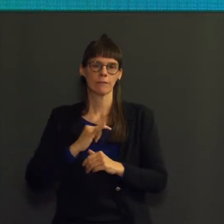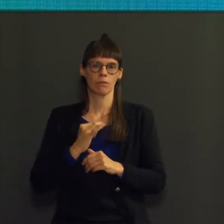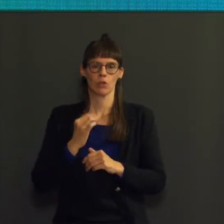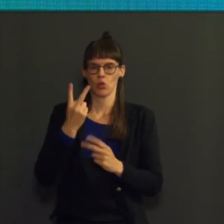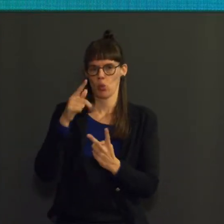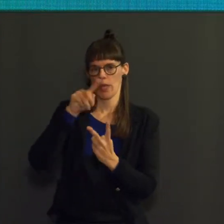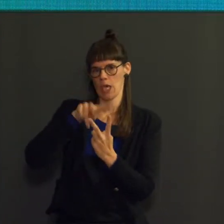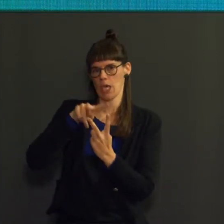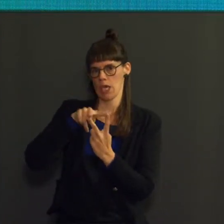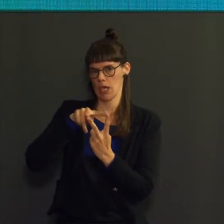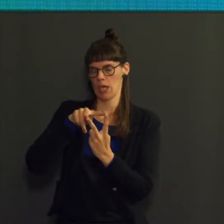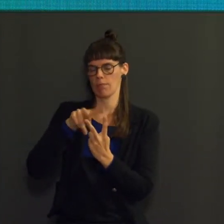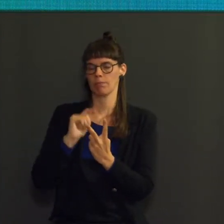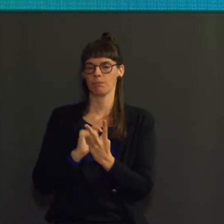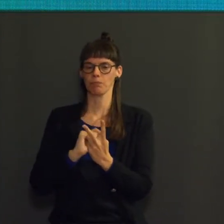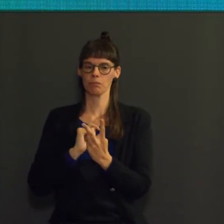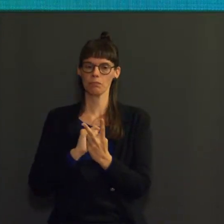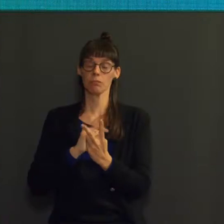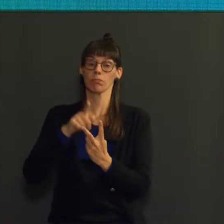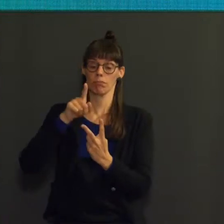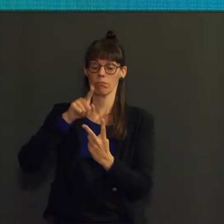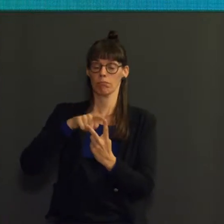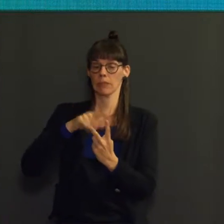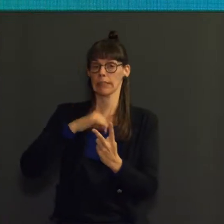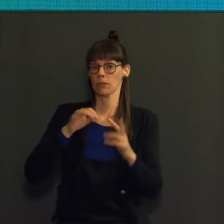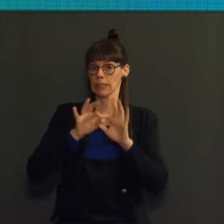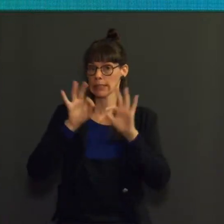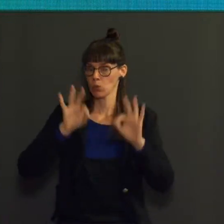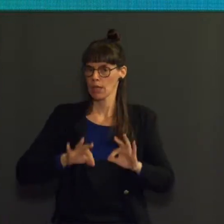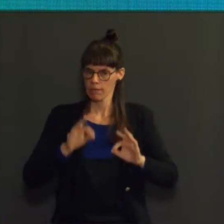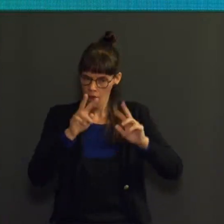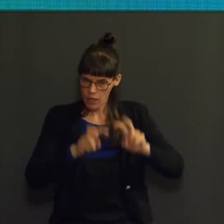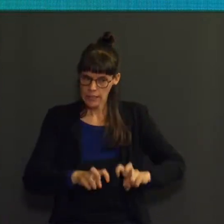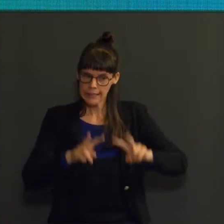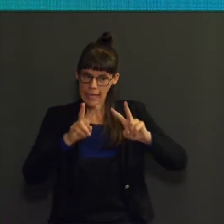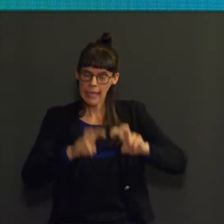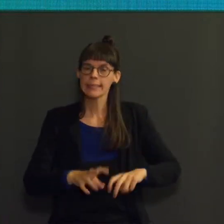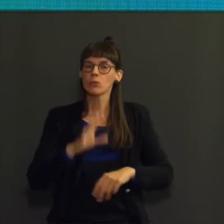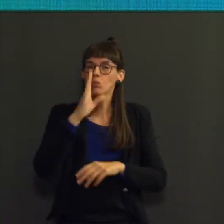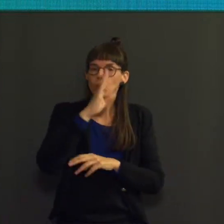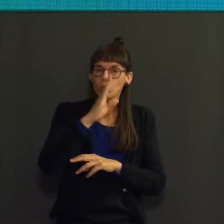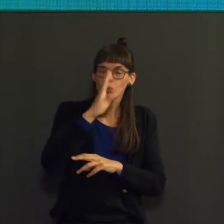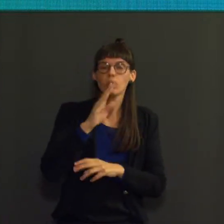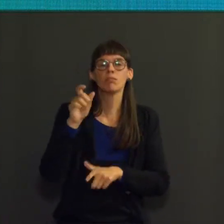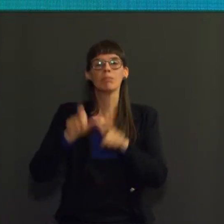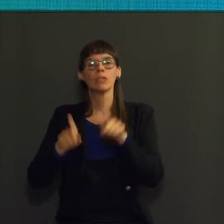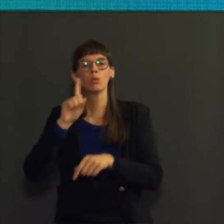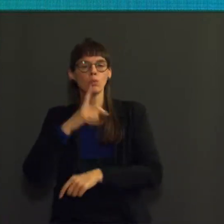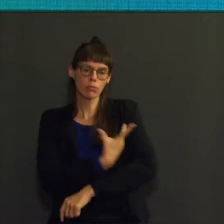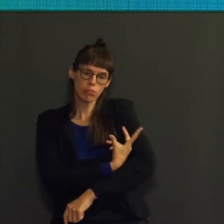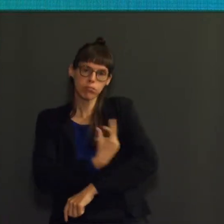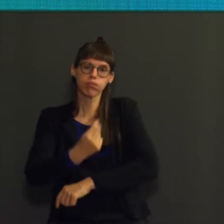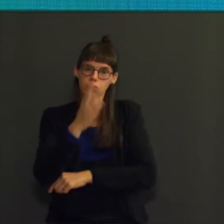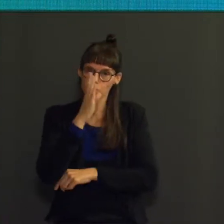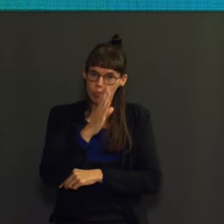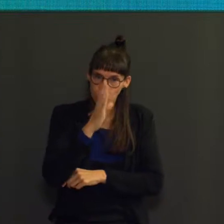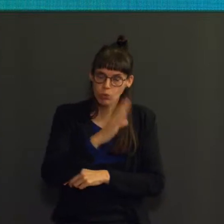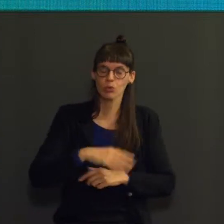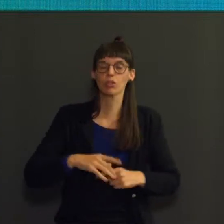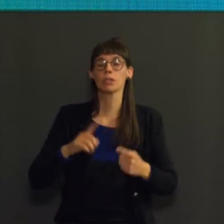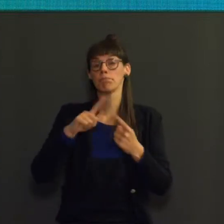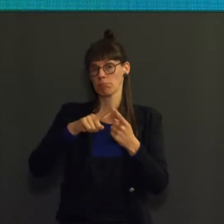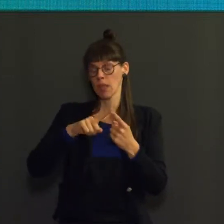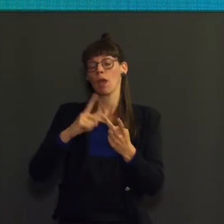2 bronnen. Enerzijds de resultaten van de analyses op het bloed van de bloeddonoren, maar ook over